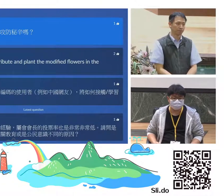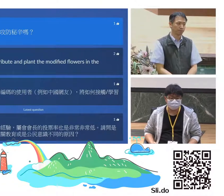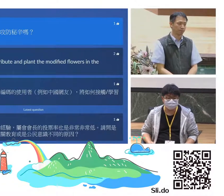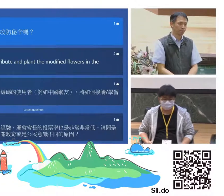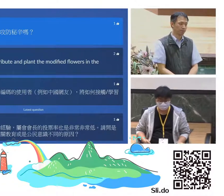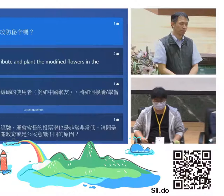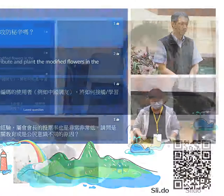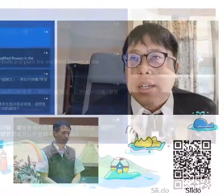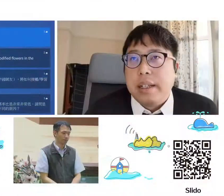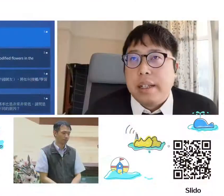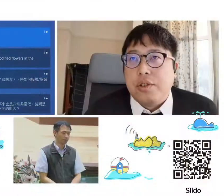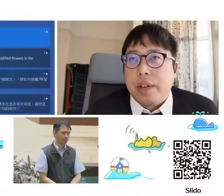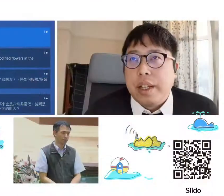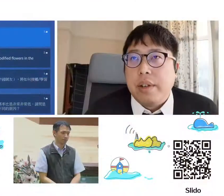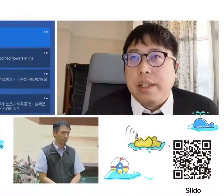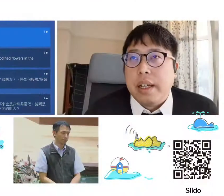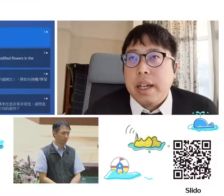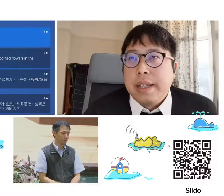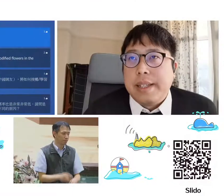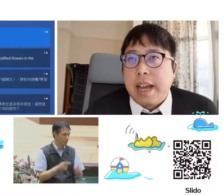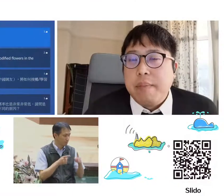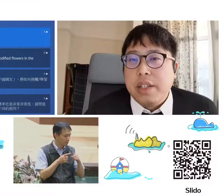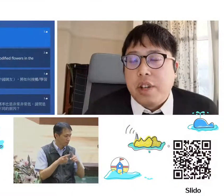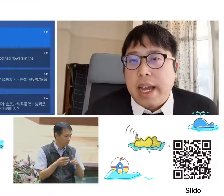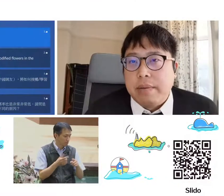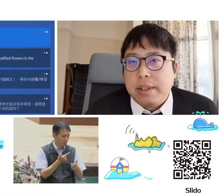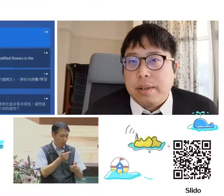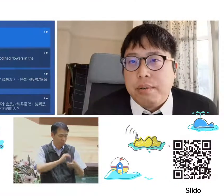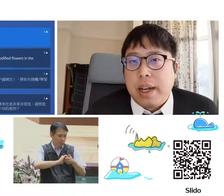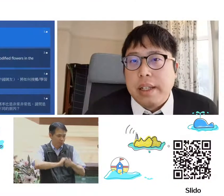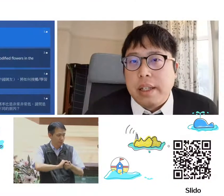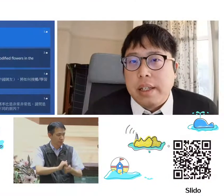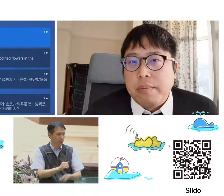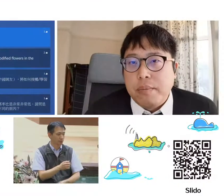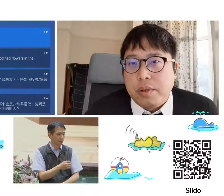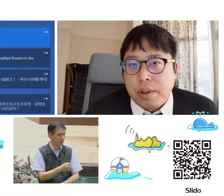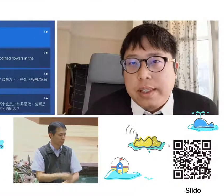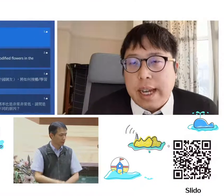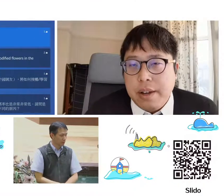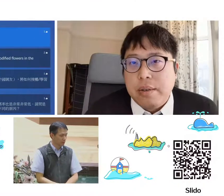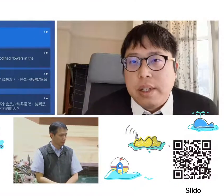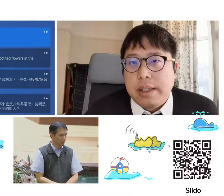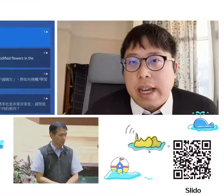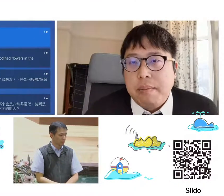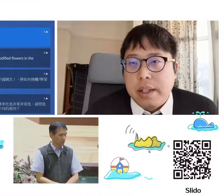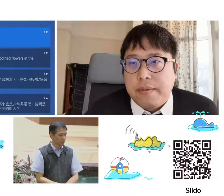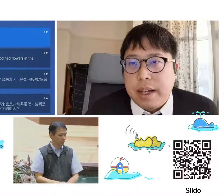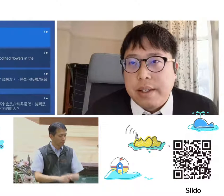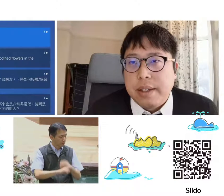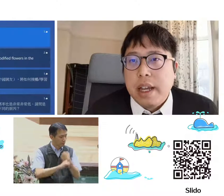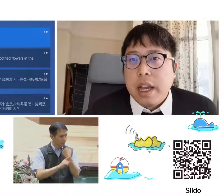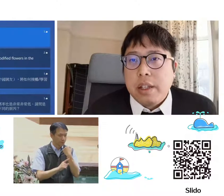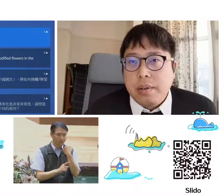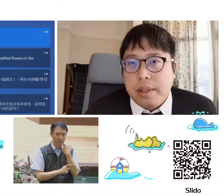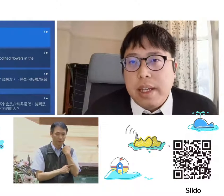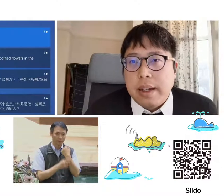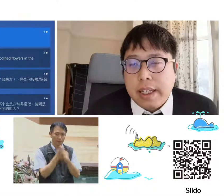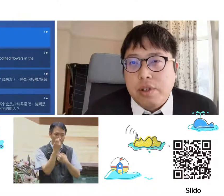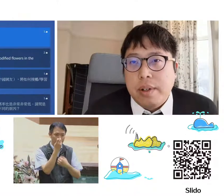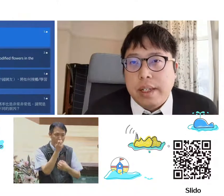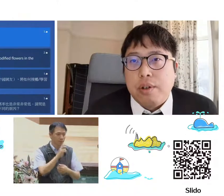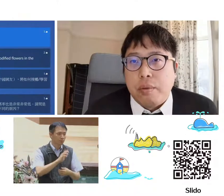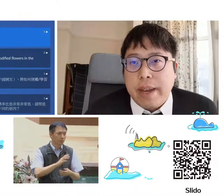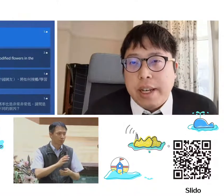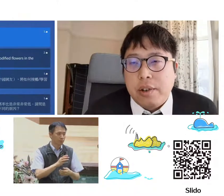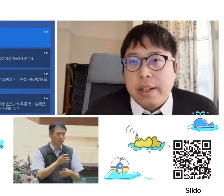首先是没有一个的绝对的加密最好的手段，你所采用的加密的方式都是